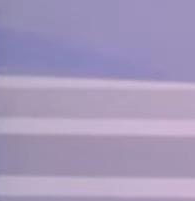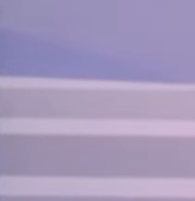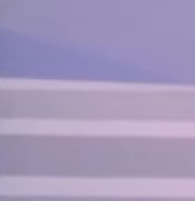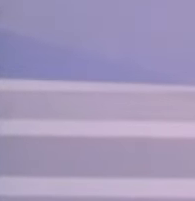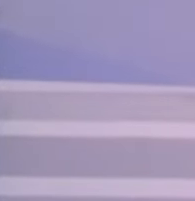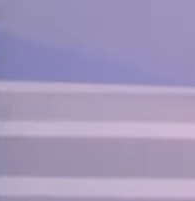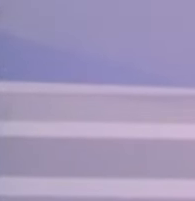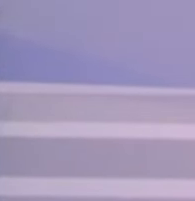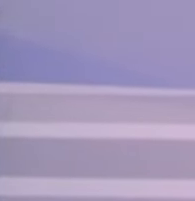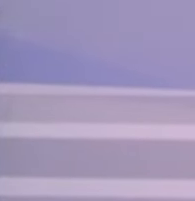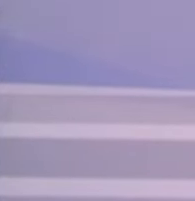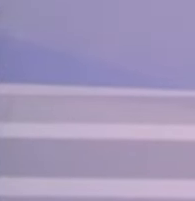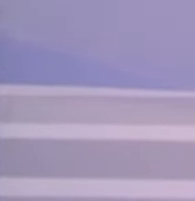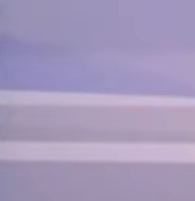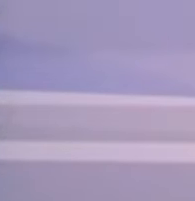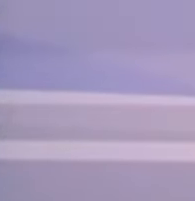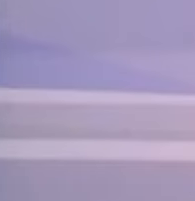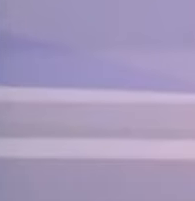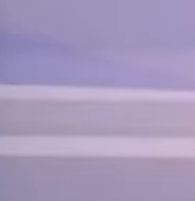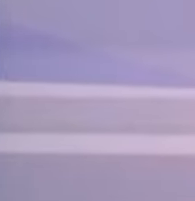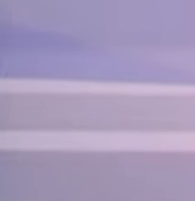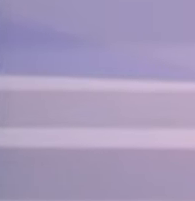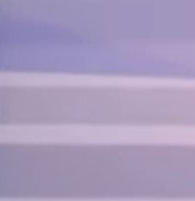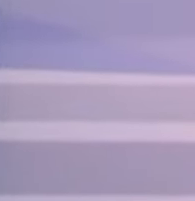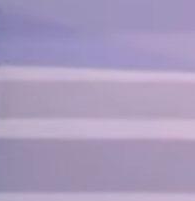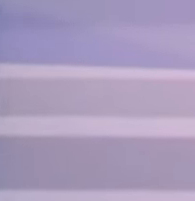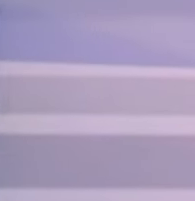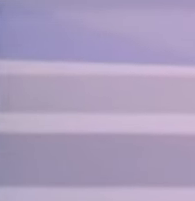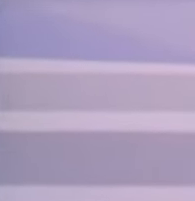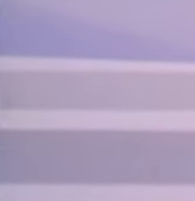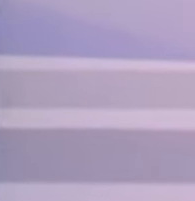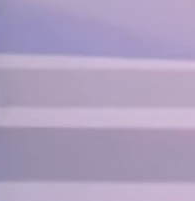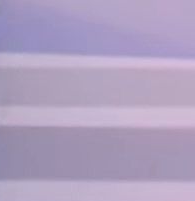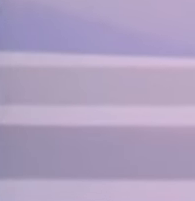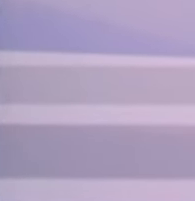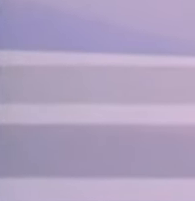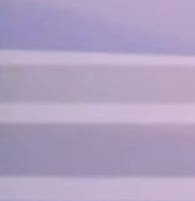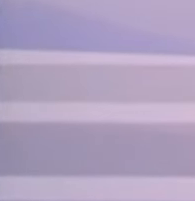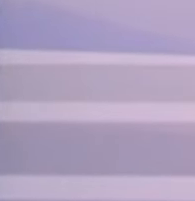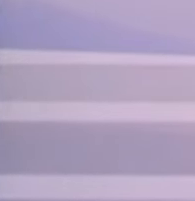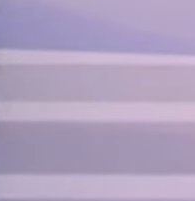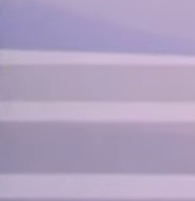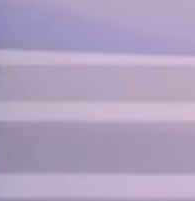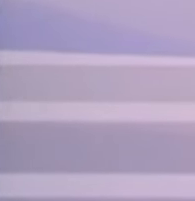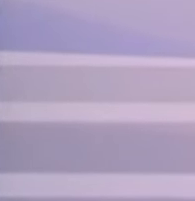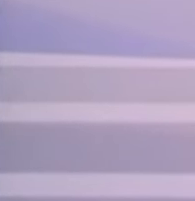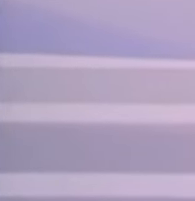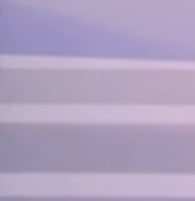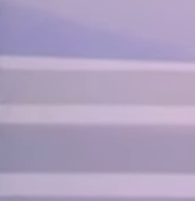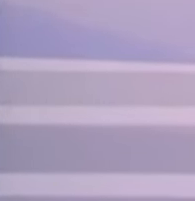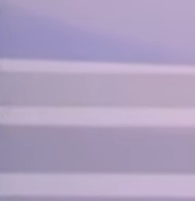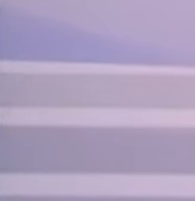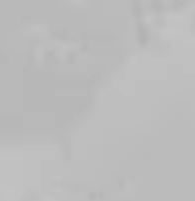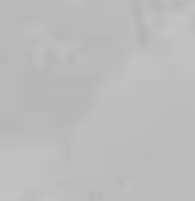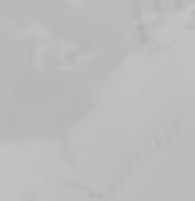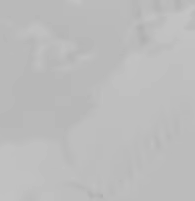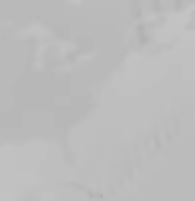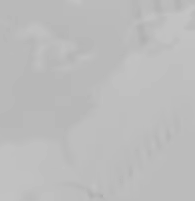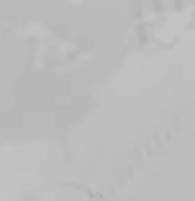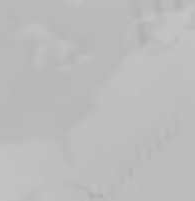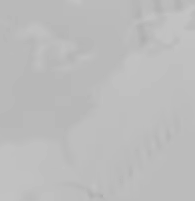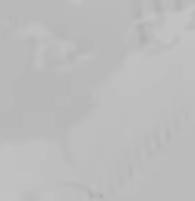sa YouTube. Sa mga kapuso abroad, samahan nyo kami sa GMA Pinoy TV at www.gmanews.tv.